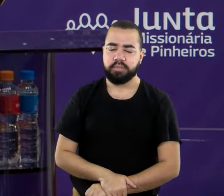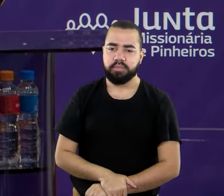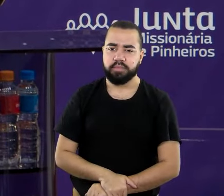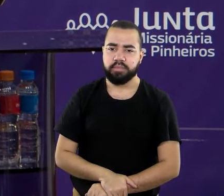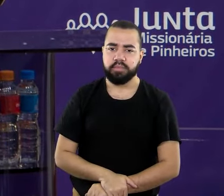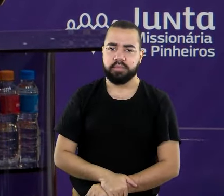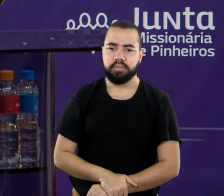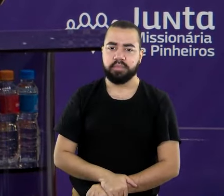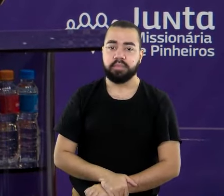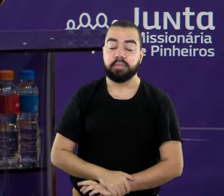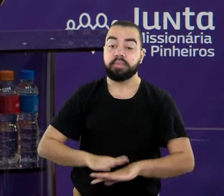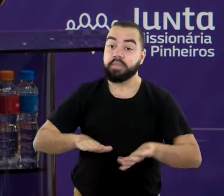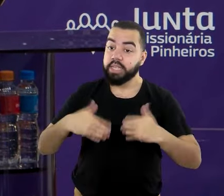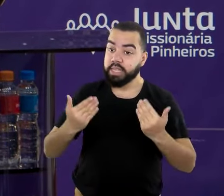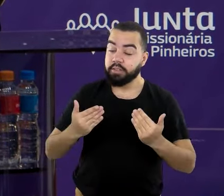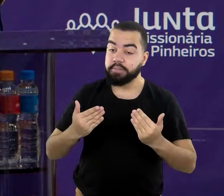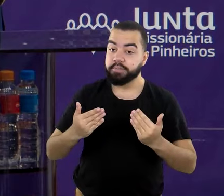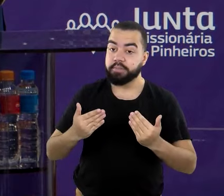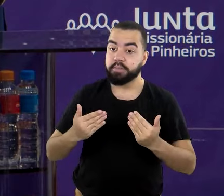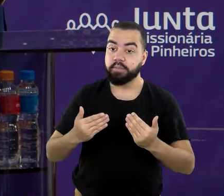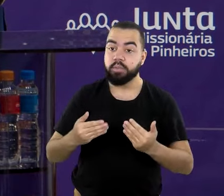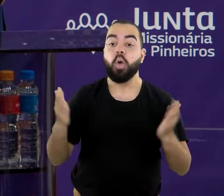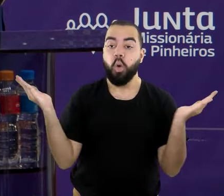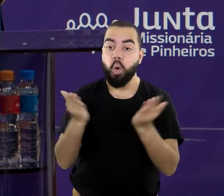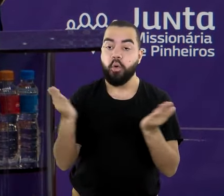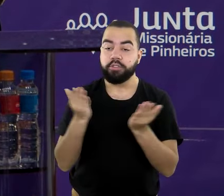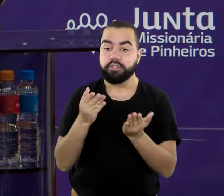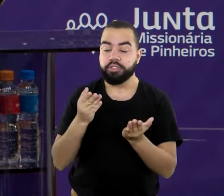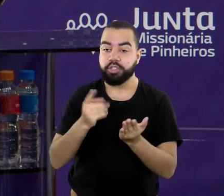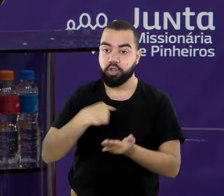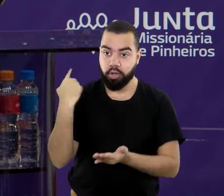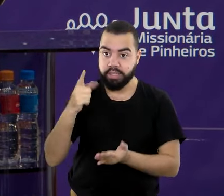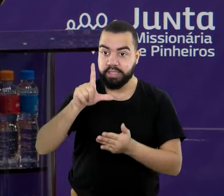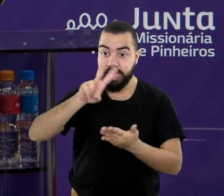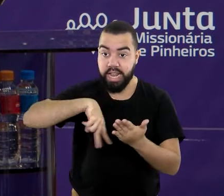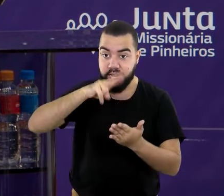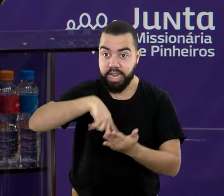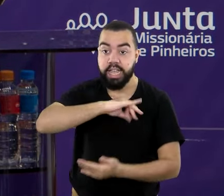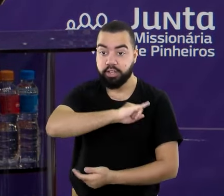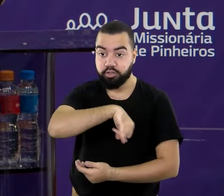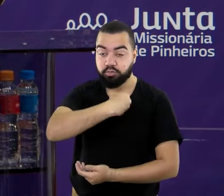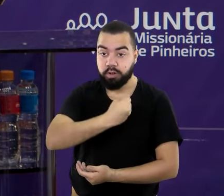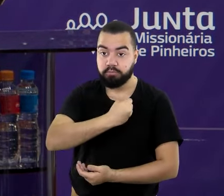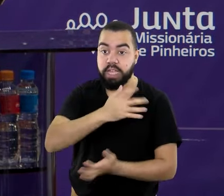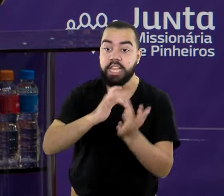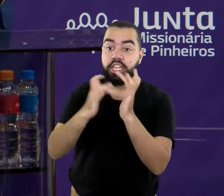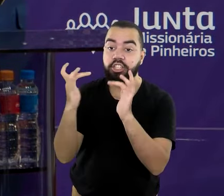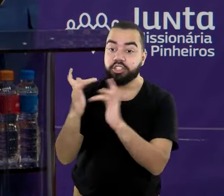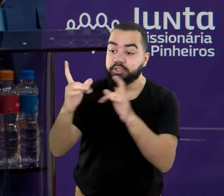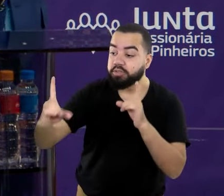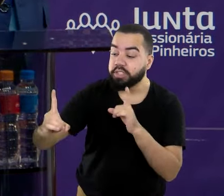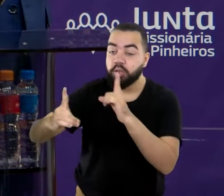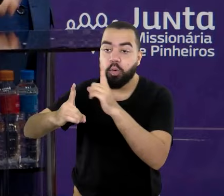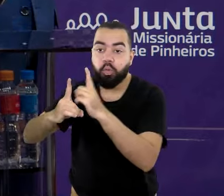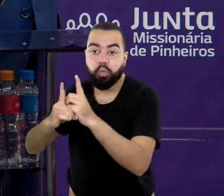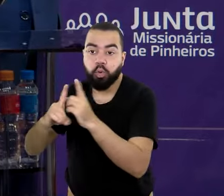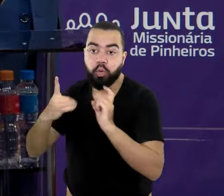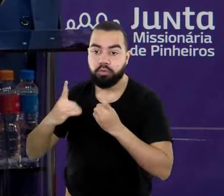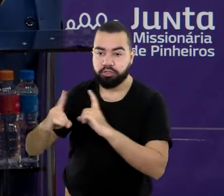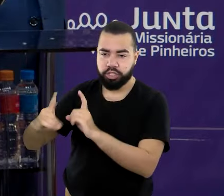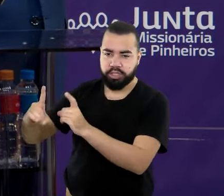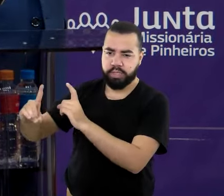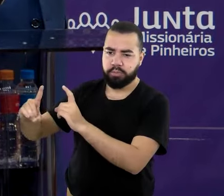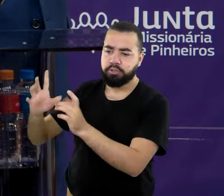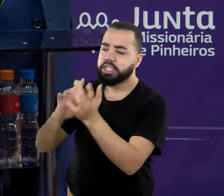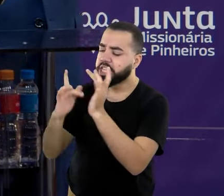제자들에게 오셨습니다. E na passagem de hoje, Jesus veio ao encontro dos seus discípulos. 그리고 말씀해 주셨습니다.